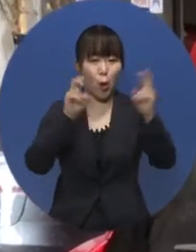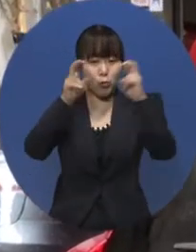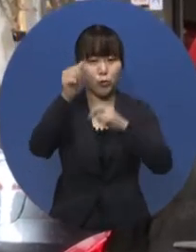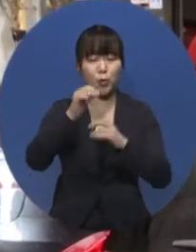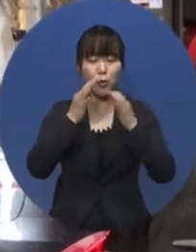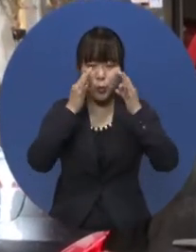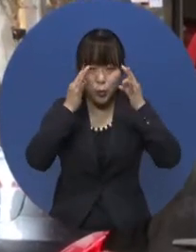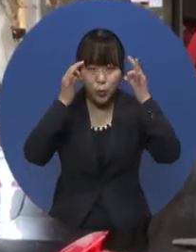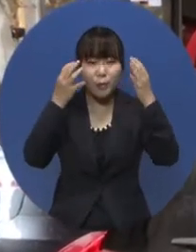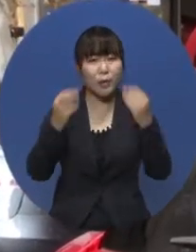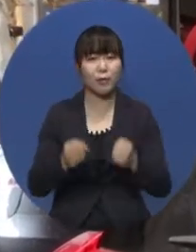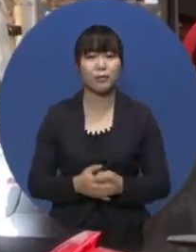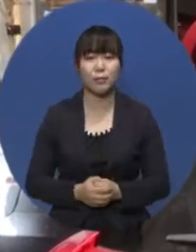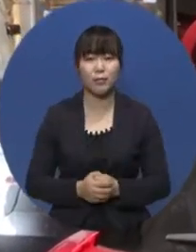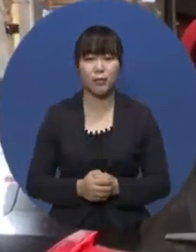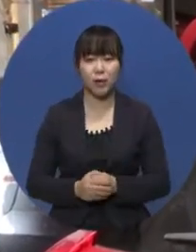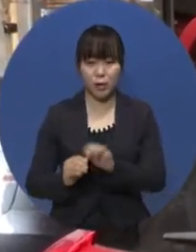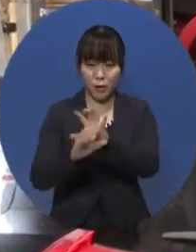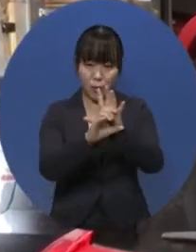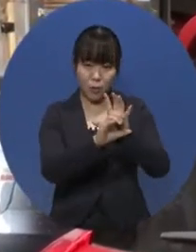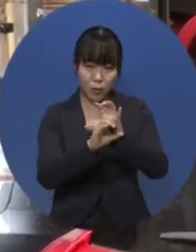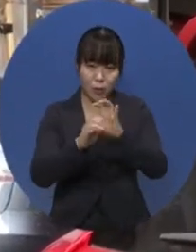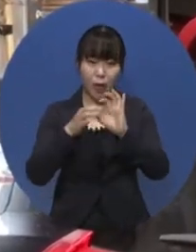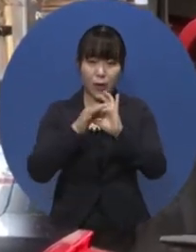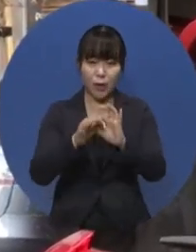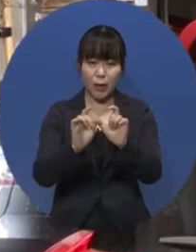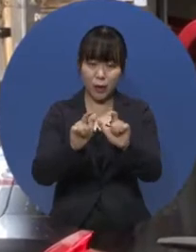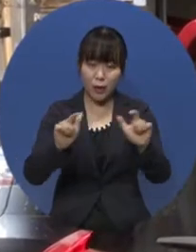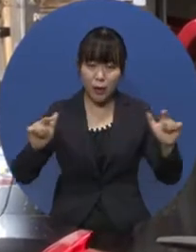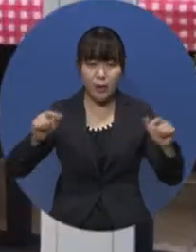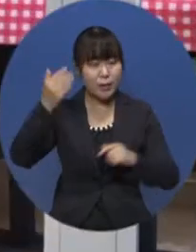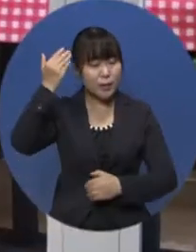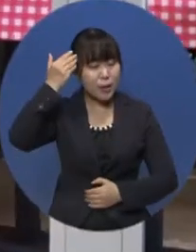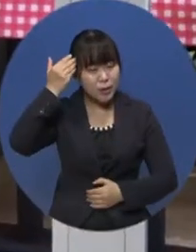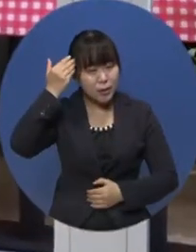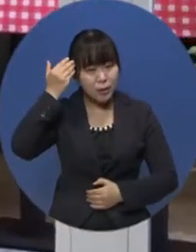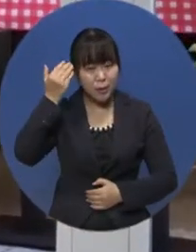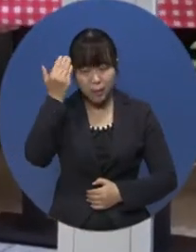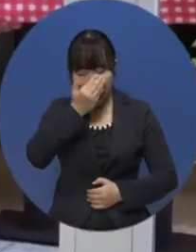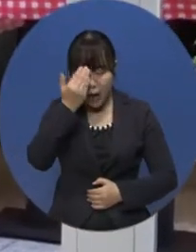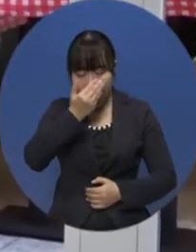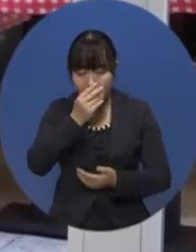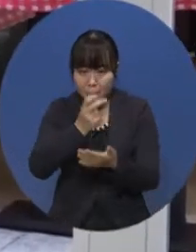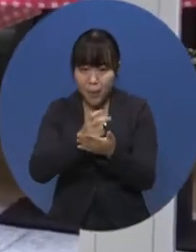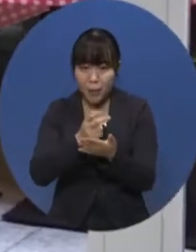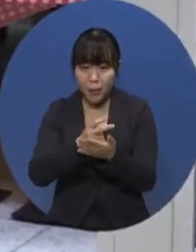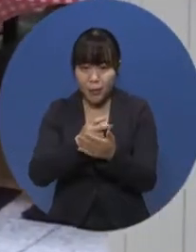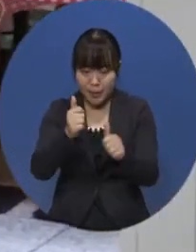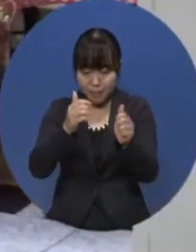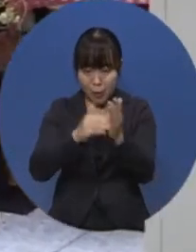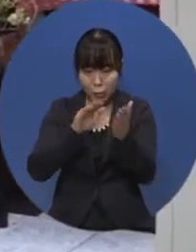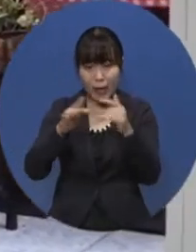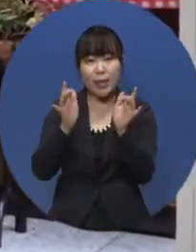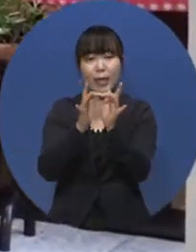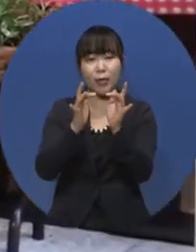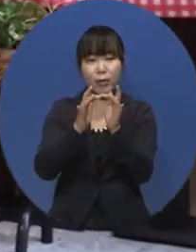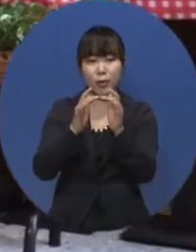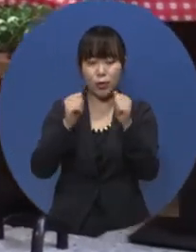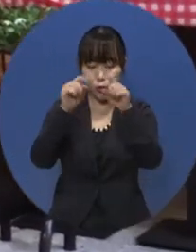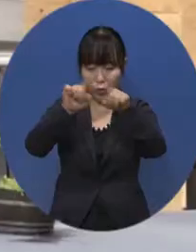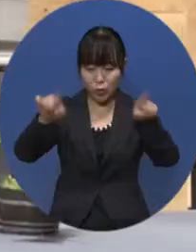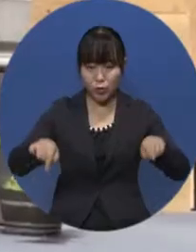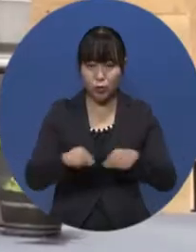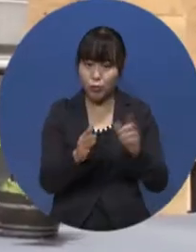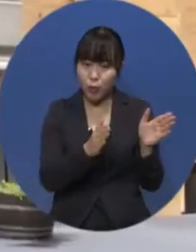다양합니다. 코로나19 사태와 관련한 각종 상식, 위생 법률 등을 테스트 본 후 인터넷 수료증을